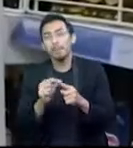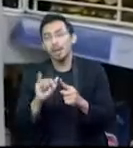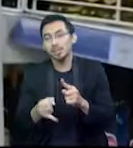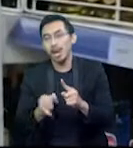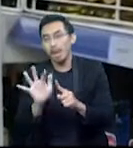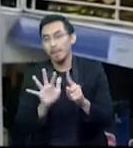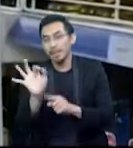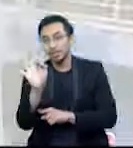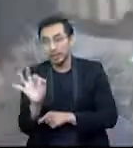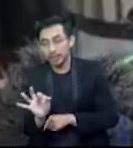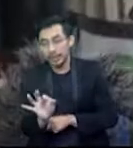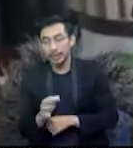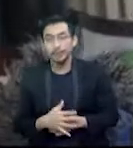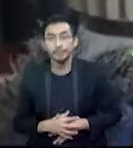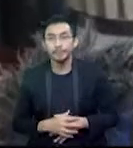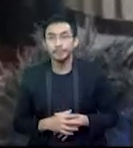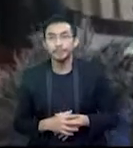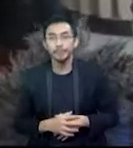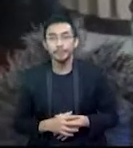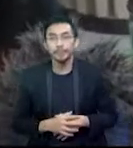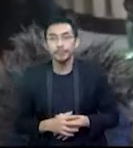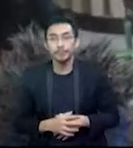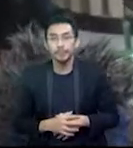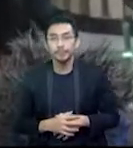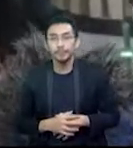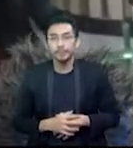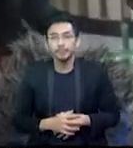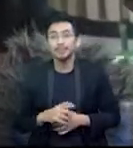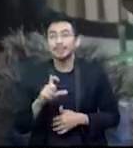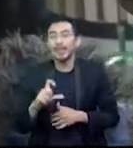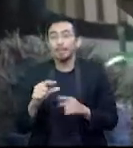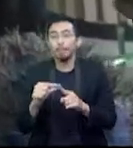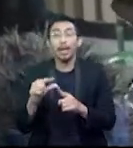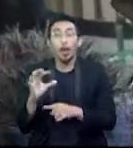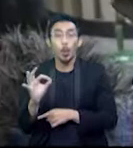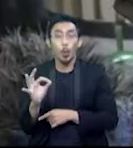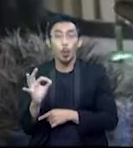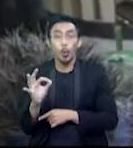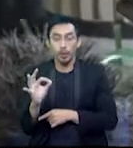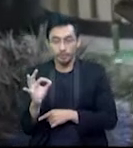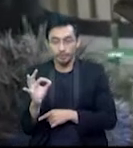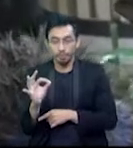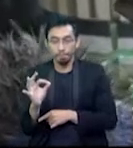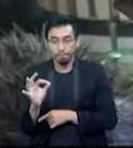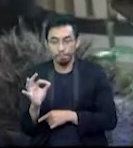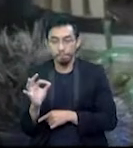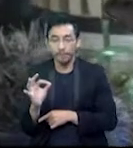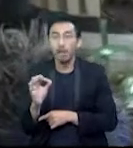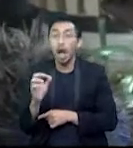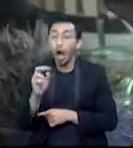nah tapi ternyata kejadiannya potong Kompas CPO itu yang harusnya